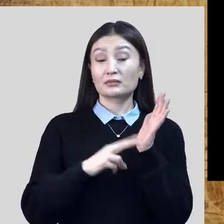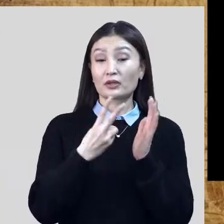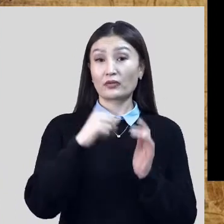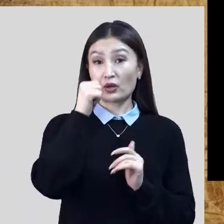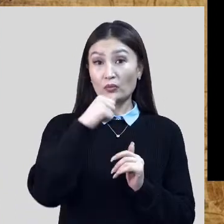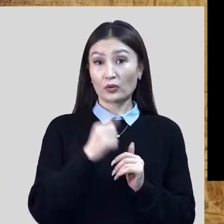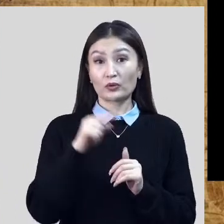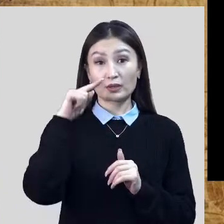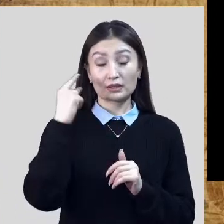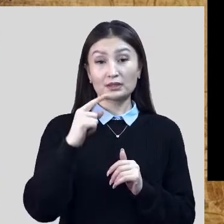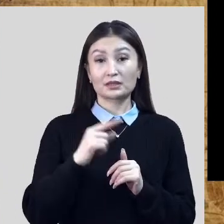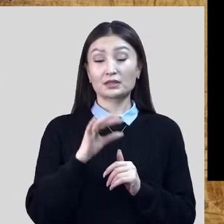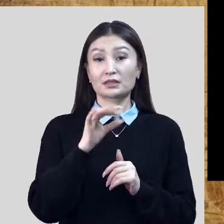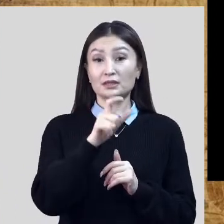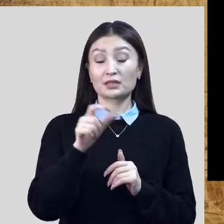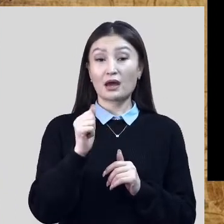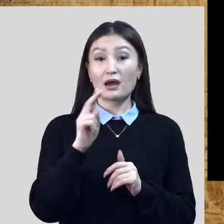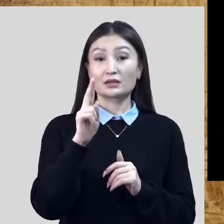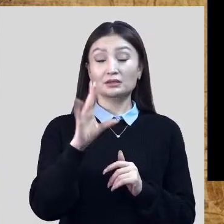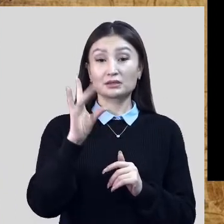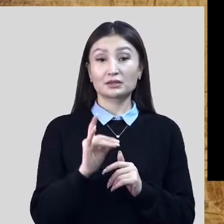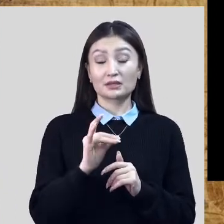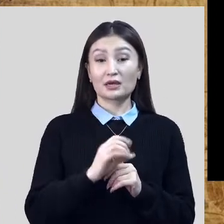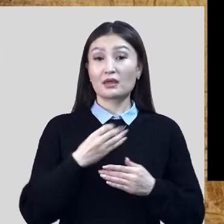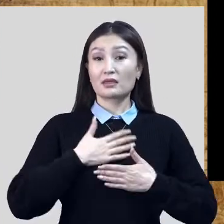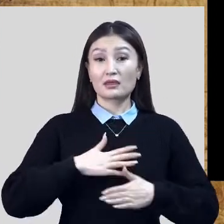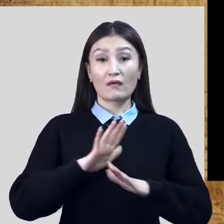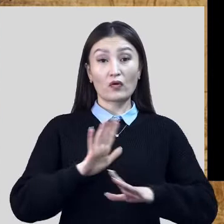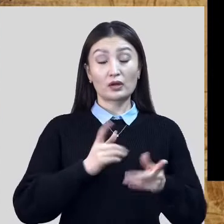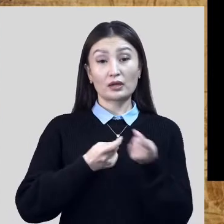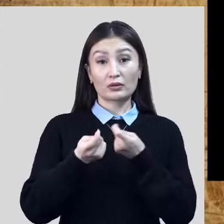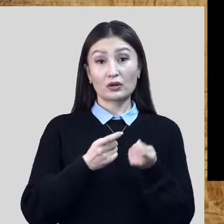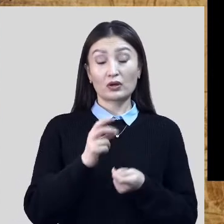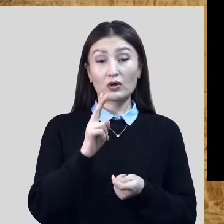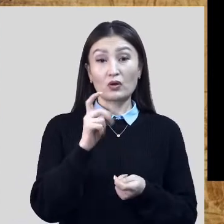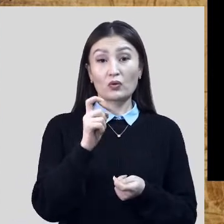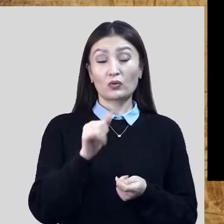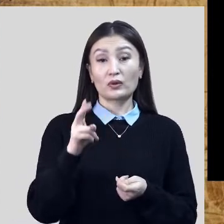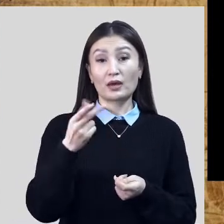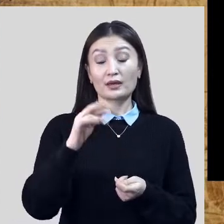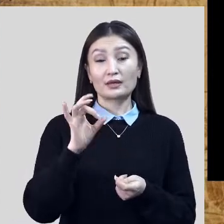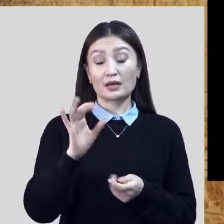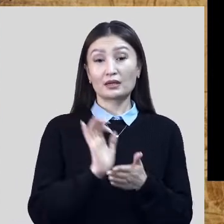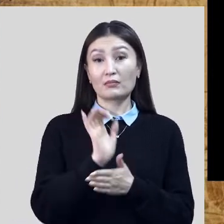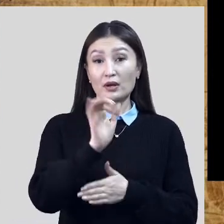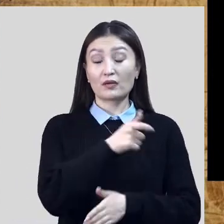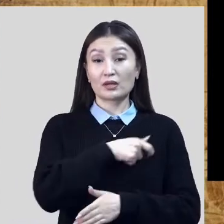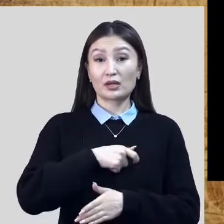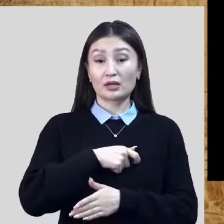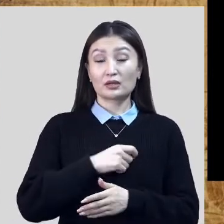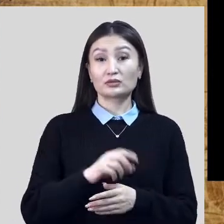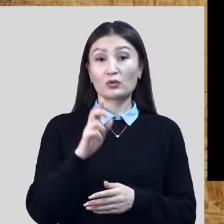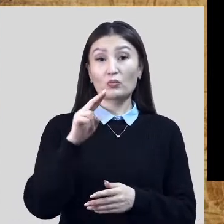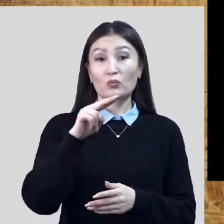1872 году Кыргызы из Аксы и Чапкала, недовольные правлением Худияра, направили делегацию к